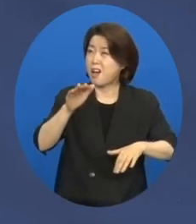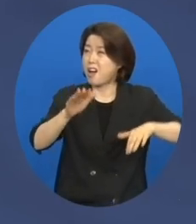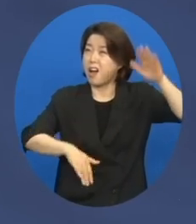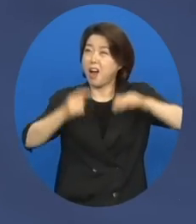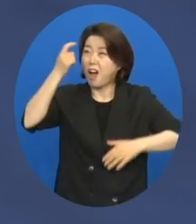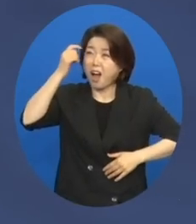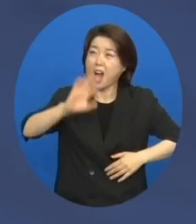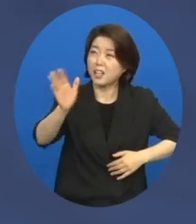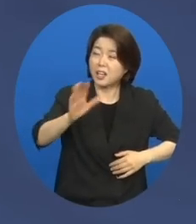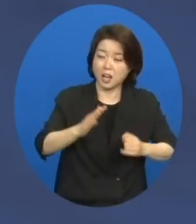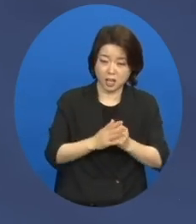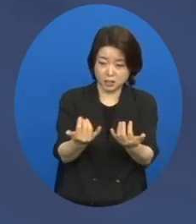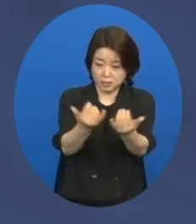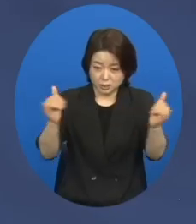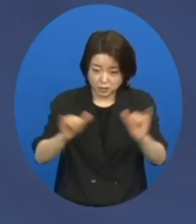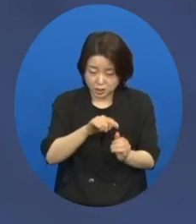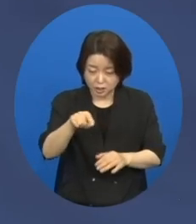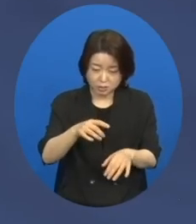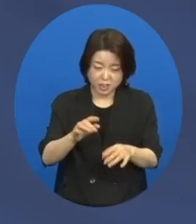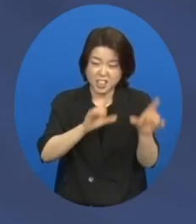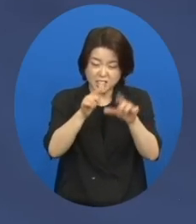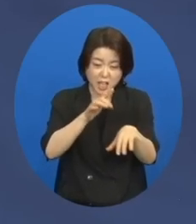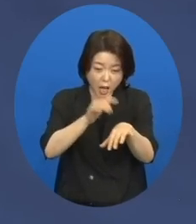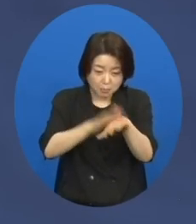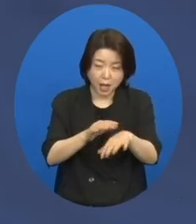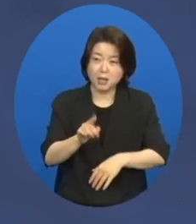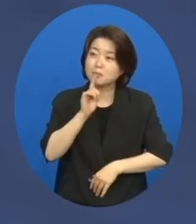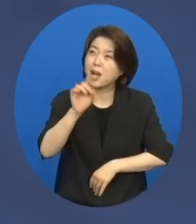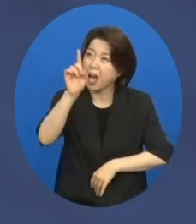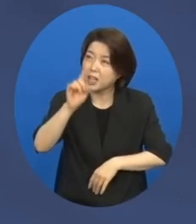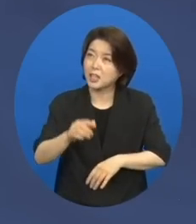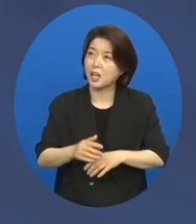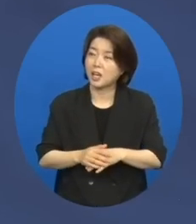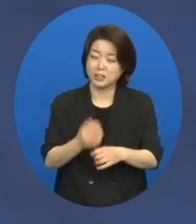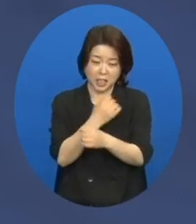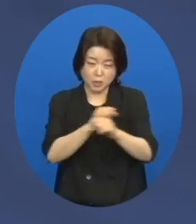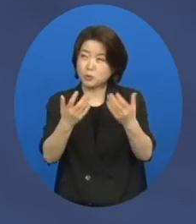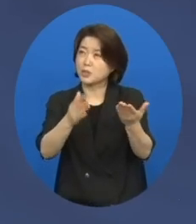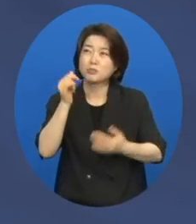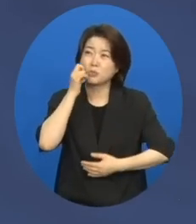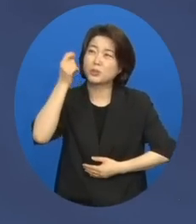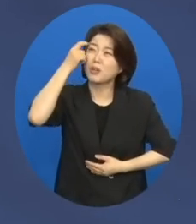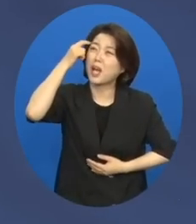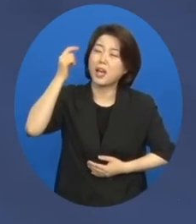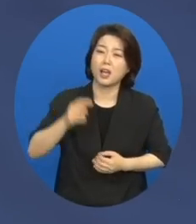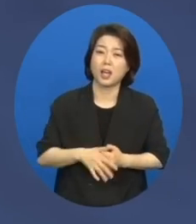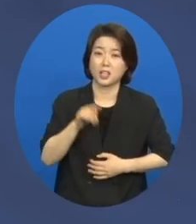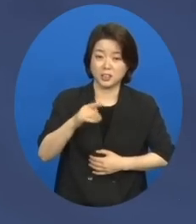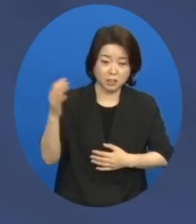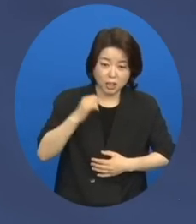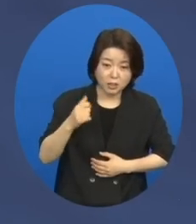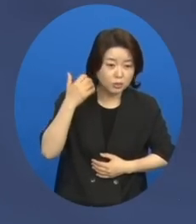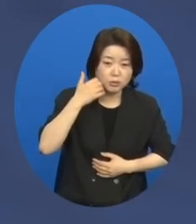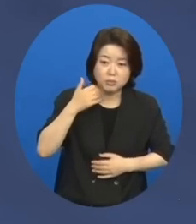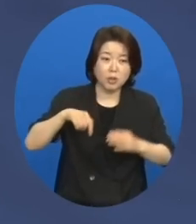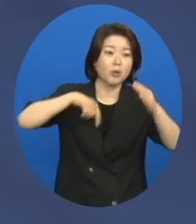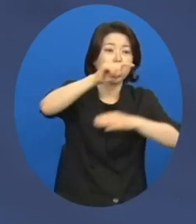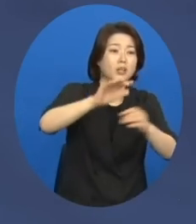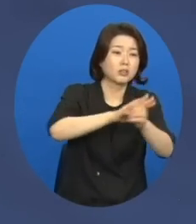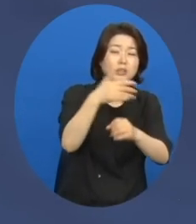그 생활 보르장머리 하나 말보르장머리 하나 이거 하나도 왜 난 용납을 못하지요? 이런 걸 가지고 누구를 사랑한다고